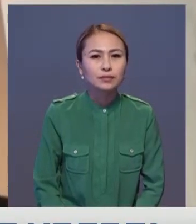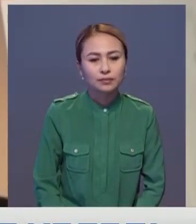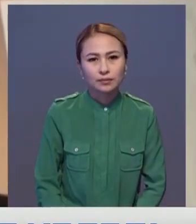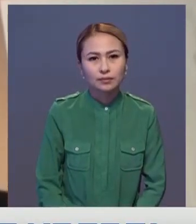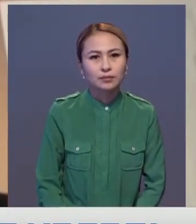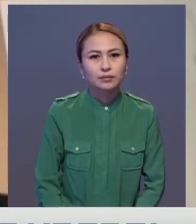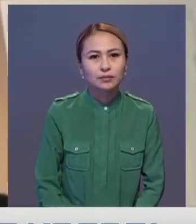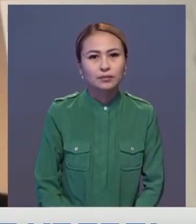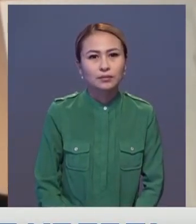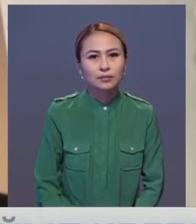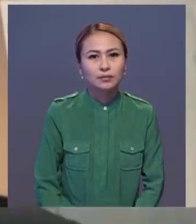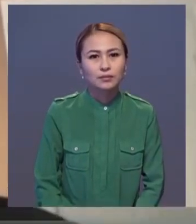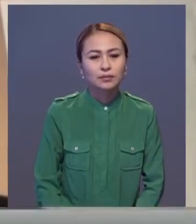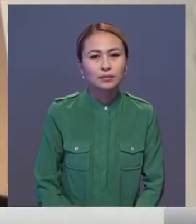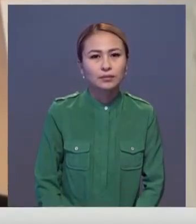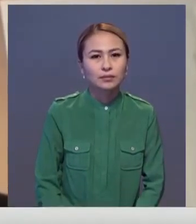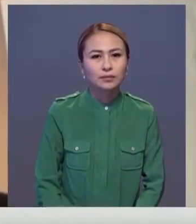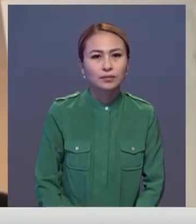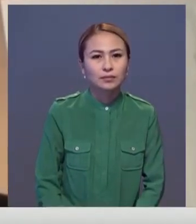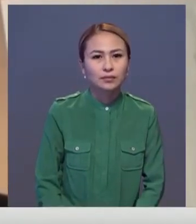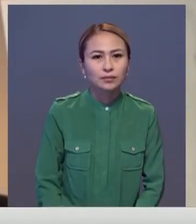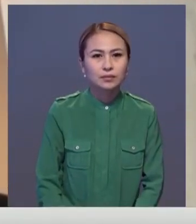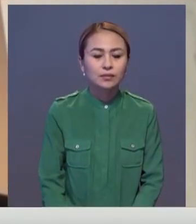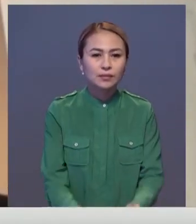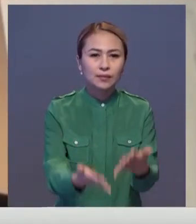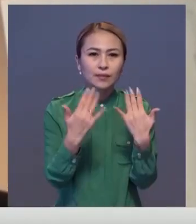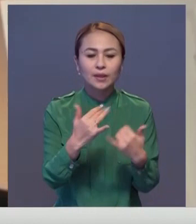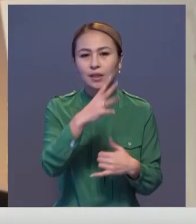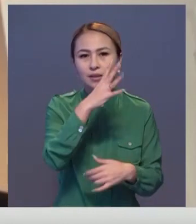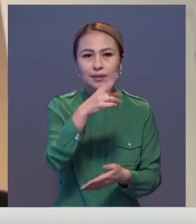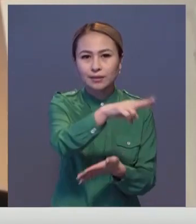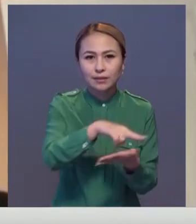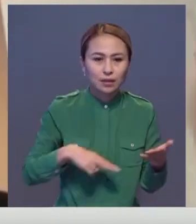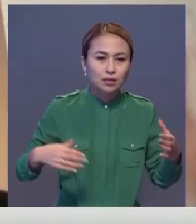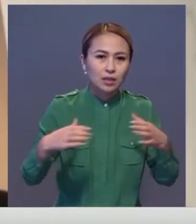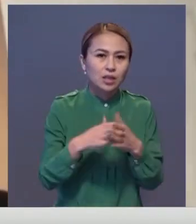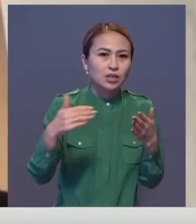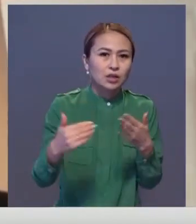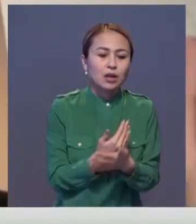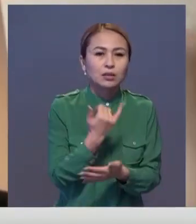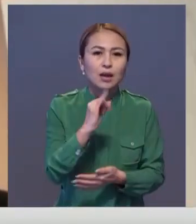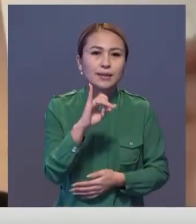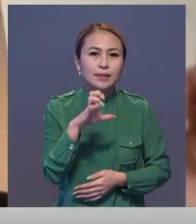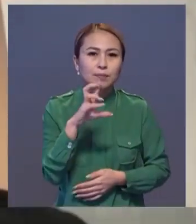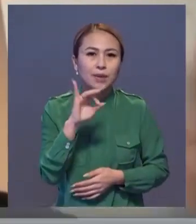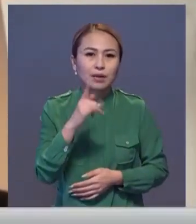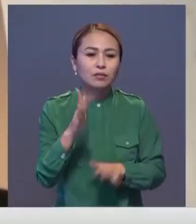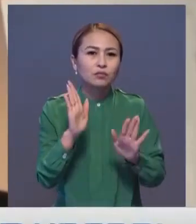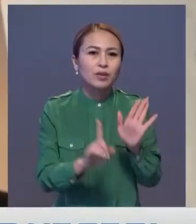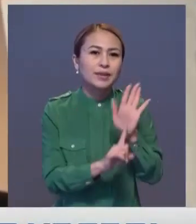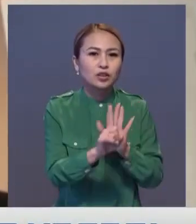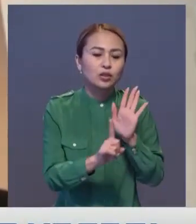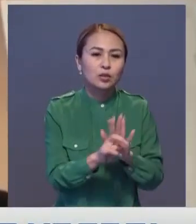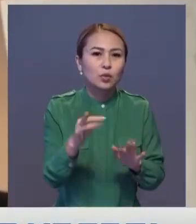too scared about. It just means people who are infected with the Қазіргі кезде тіркеліп отырған вирустың жаңа түрі айсбергтің ұшы ғана.